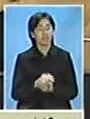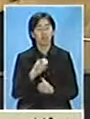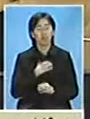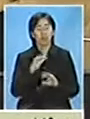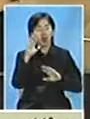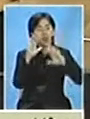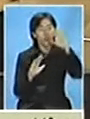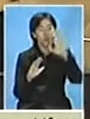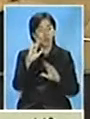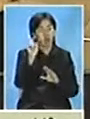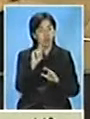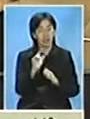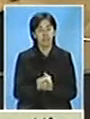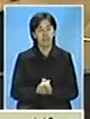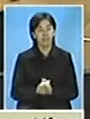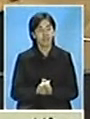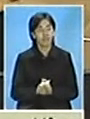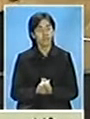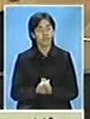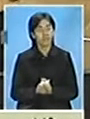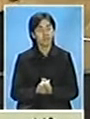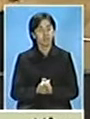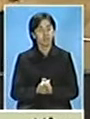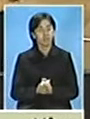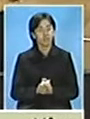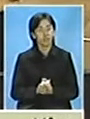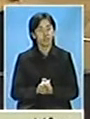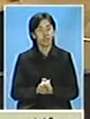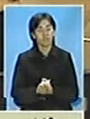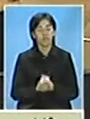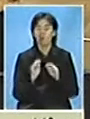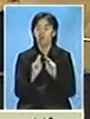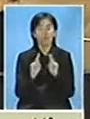าตราค่ะท่านคุณหมอเจตคะเพราะกรรมธิการยืนยันว่า